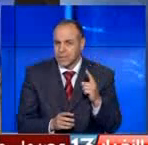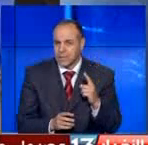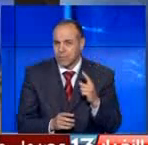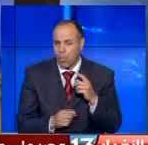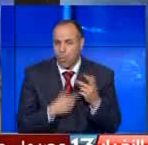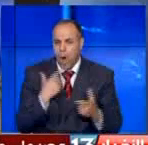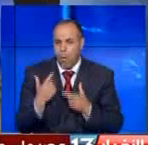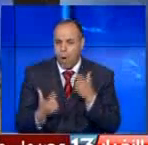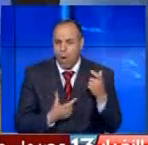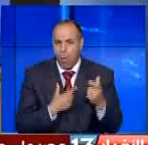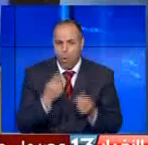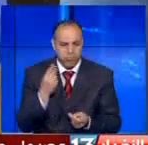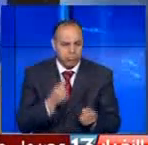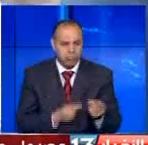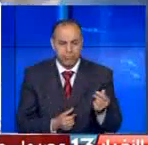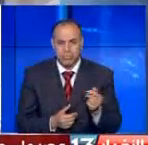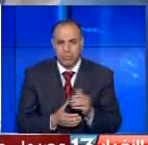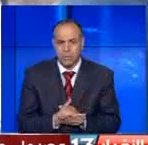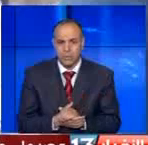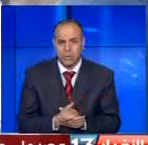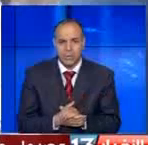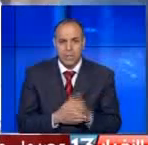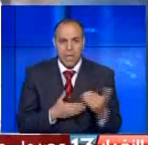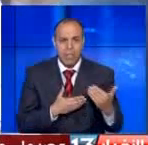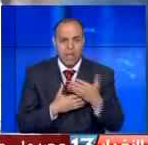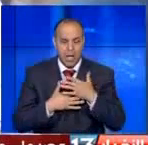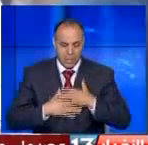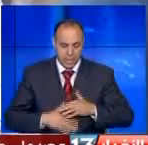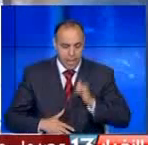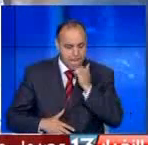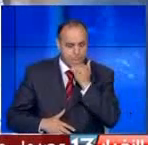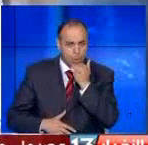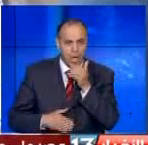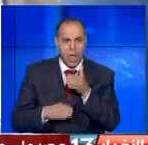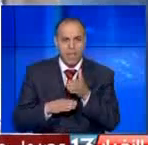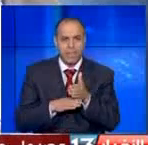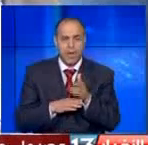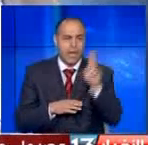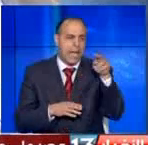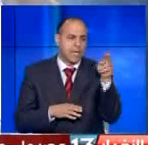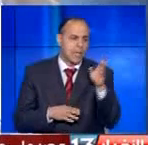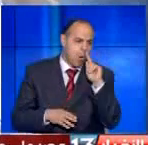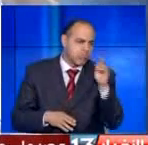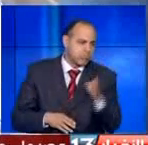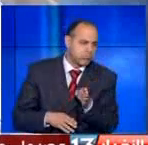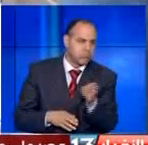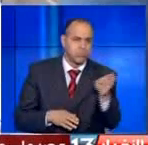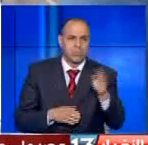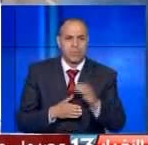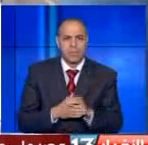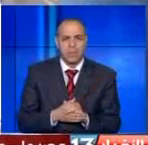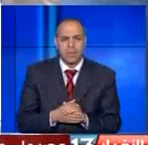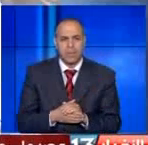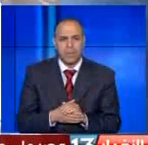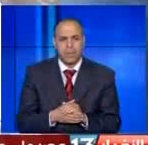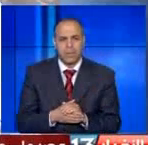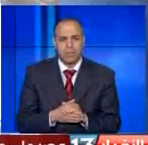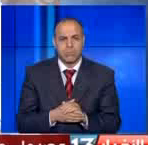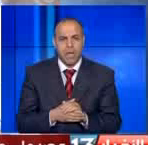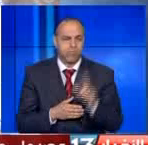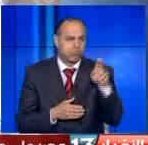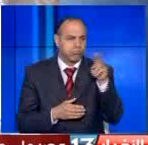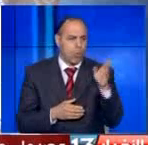صريخ اطلعوا اخرجوا اخرجوا اخرجوا. واحد دخل لابس جاكيت بني ودخل لغاية الكنيسة من جوه وعند عند الهيكل